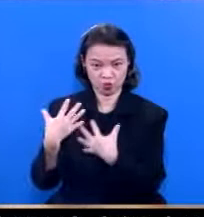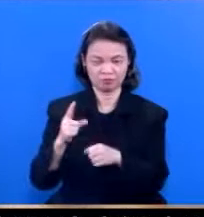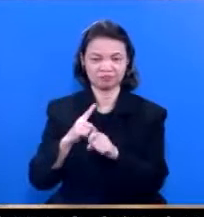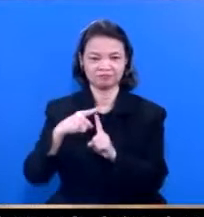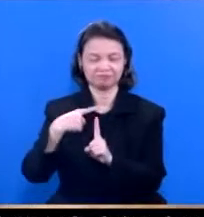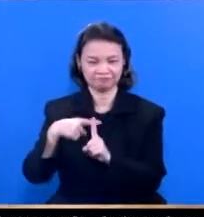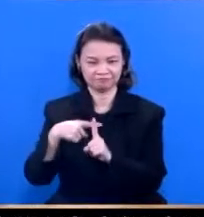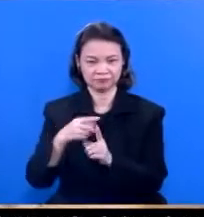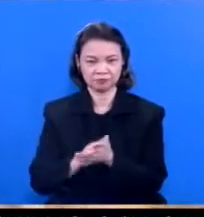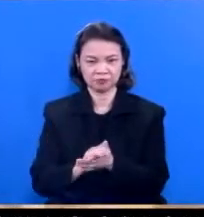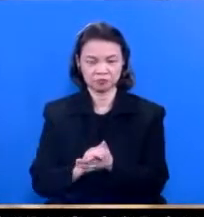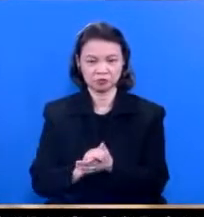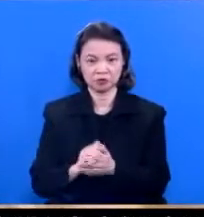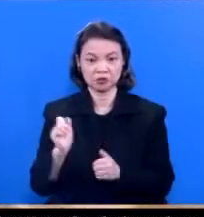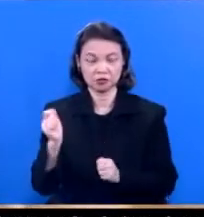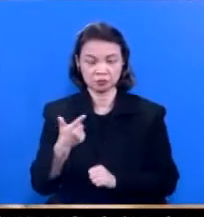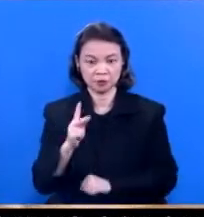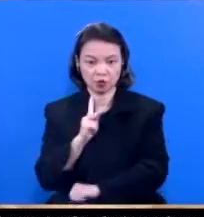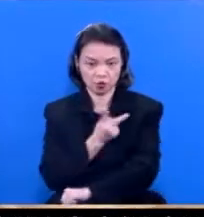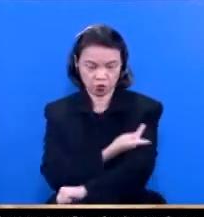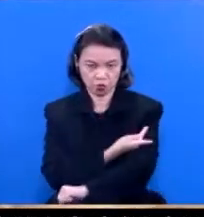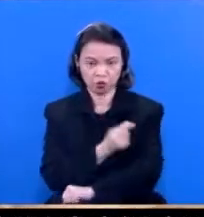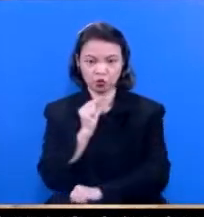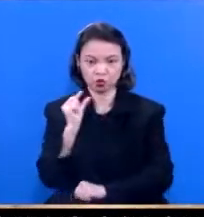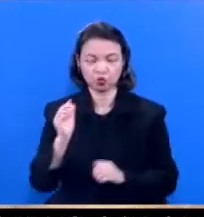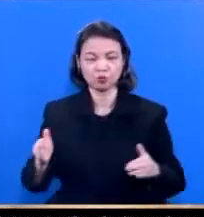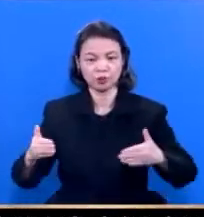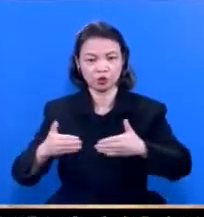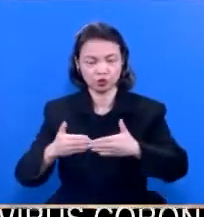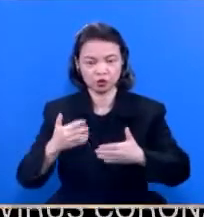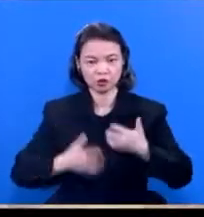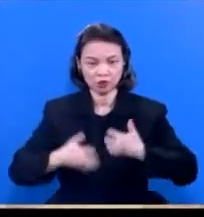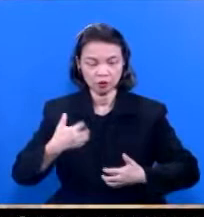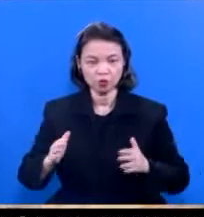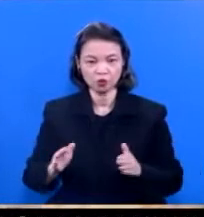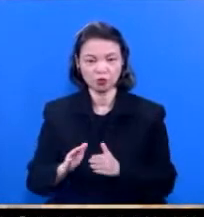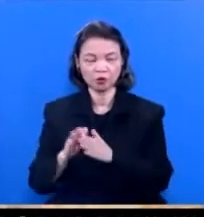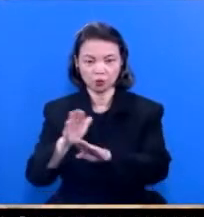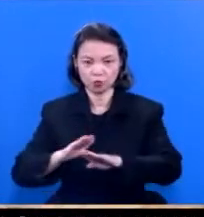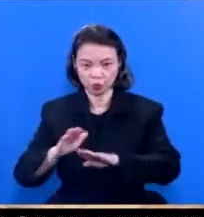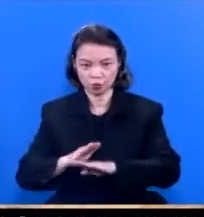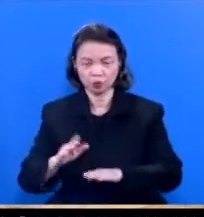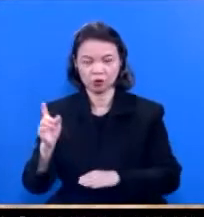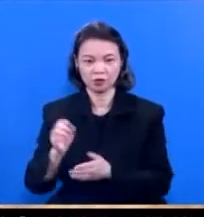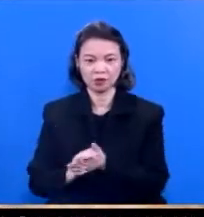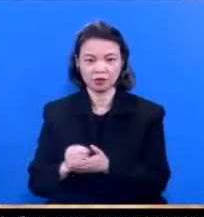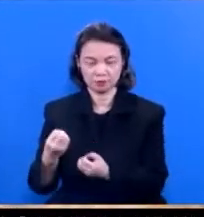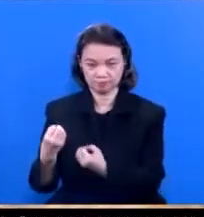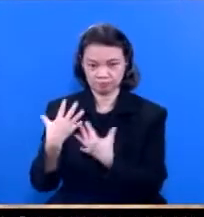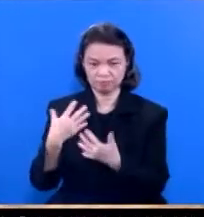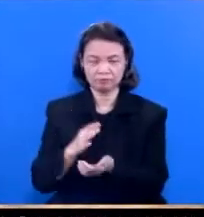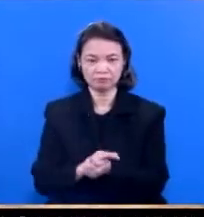pertama, segera lakukan vaksinasi sebagai upaya untuk melindungi hewan peliharaan Anda terpapar dari virus seperti